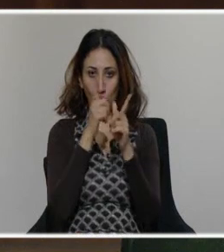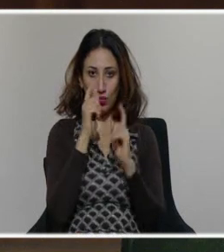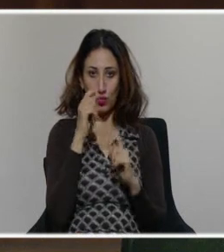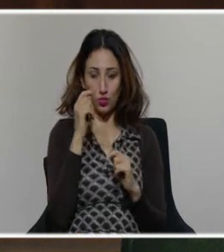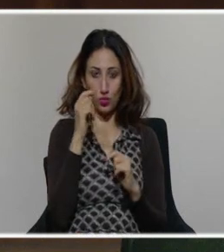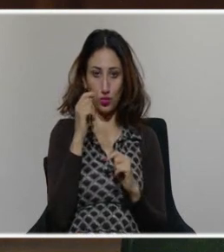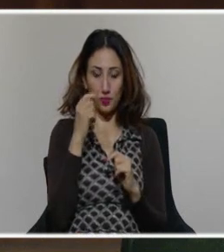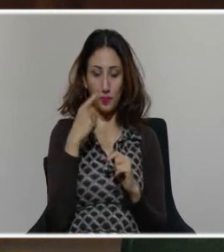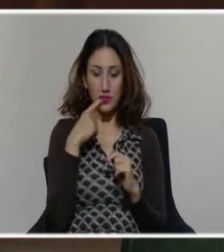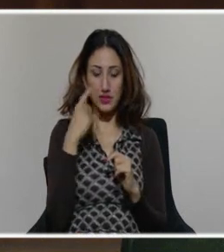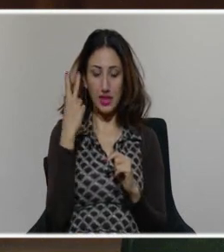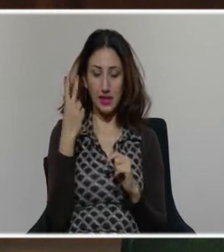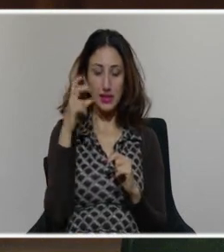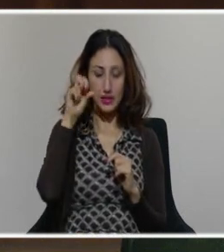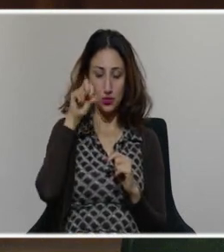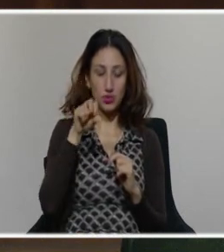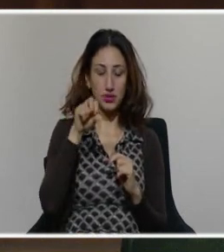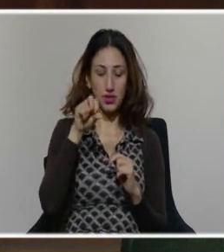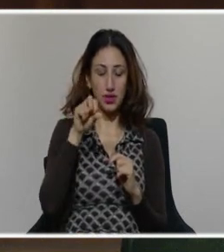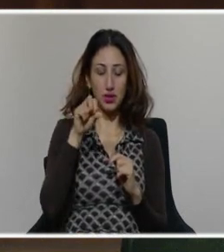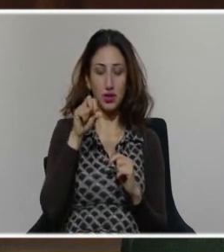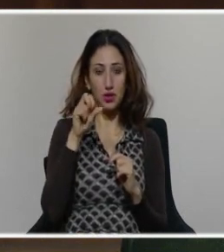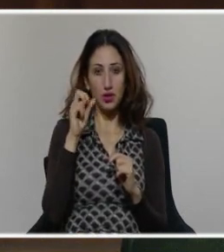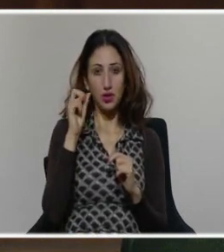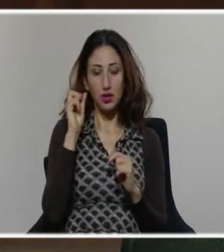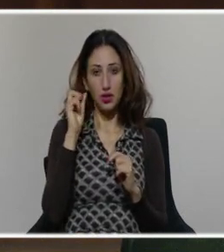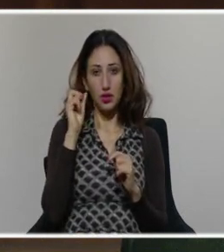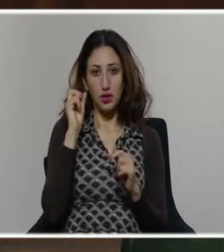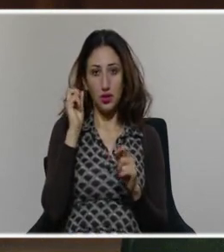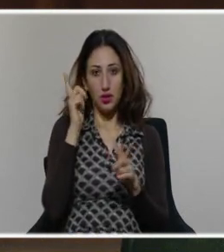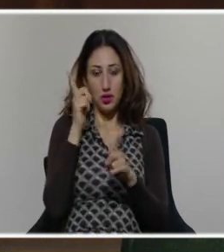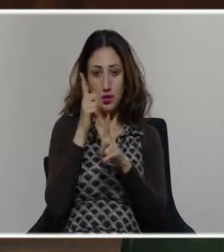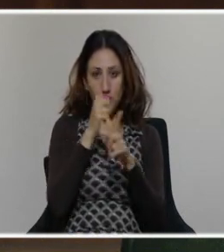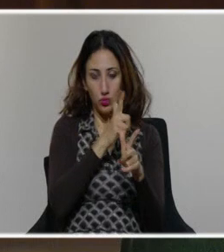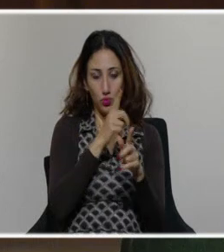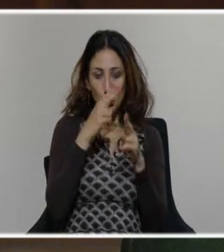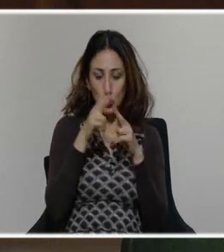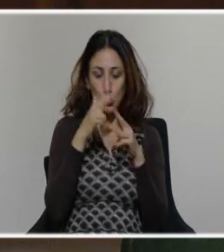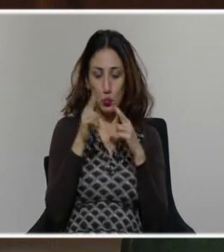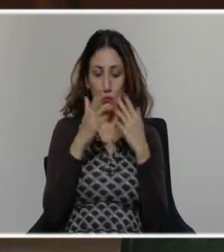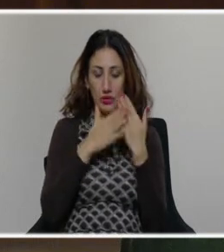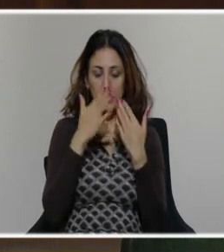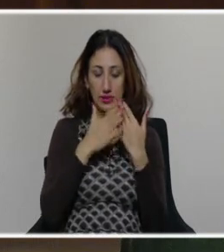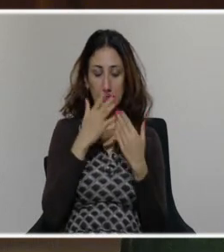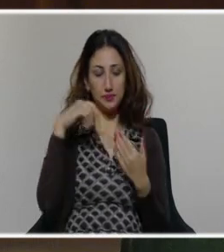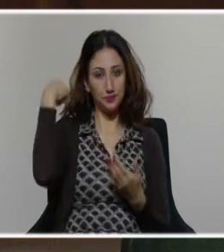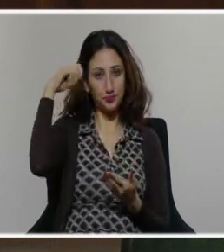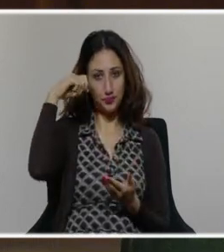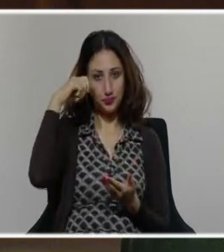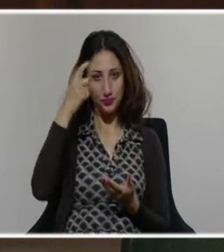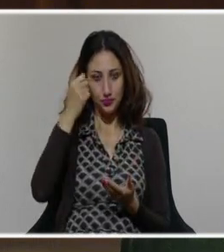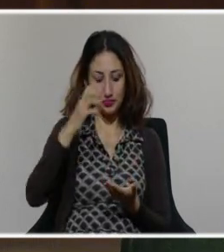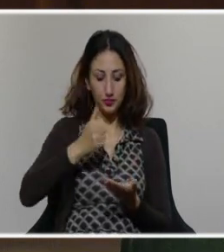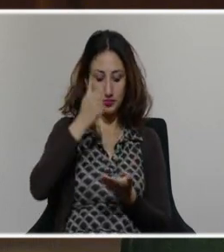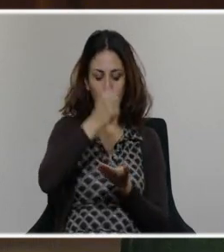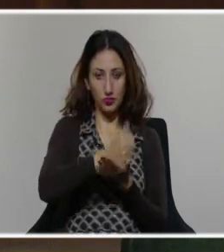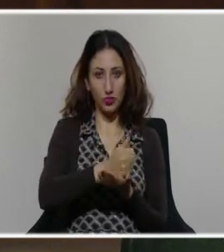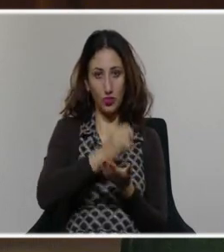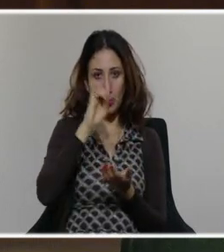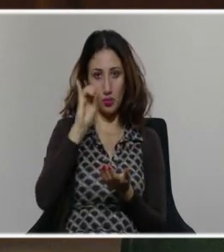92 عامل مسلسل، مخرج جديد رئيس قطاع الإنتاج الأستاذ ممدوح الليثي جابه عشان